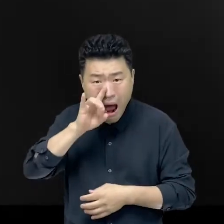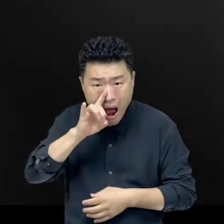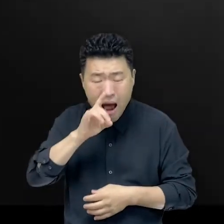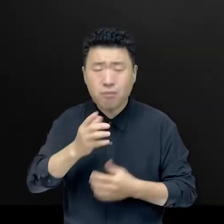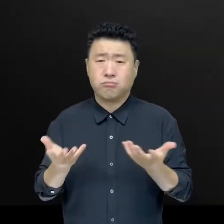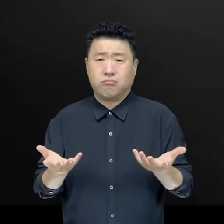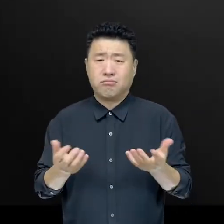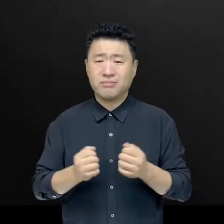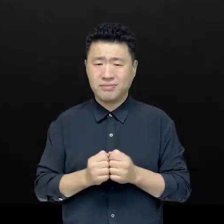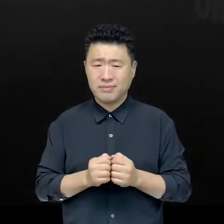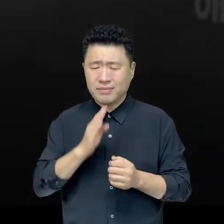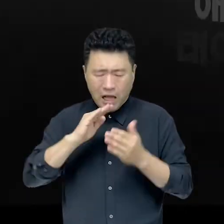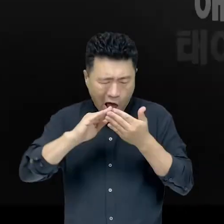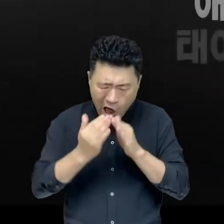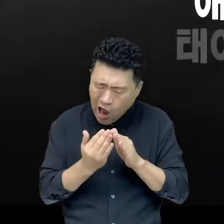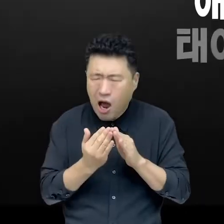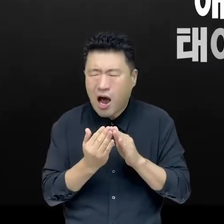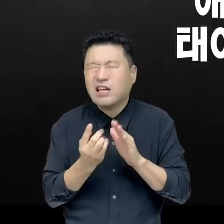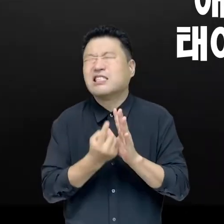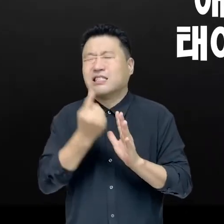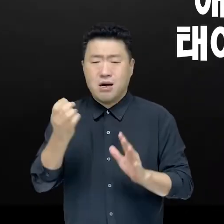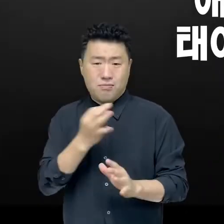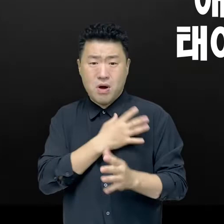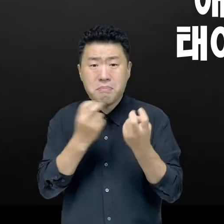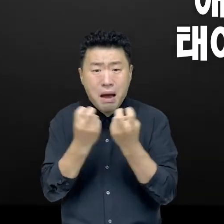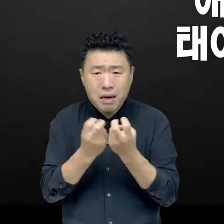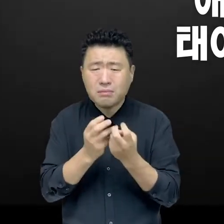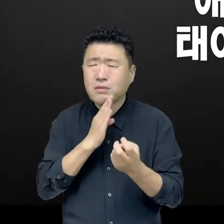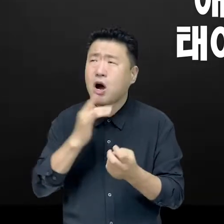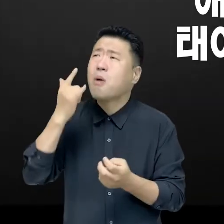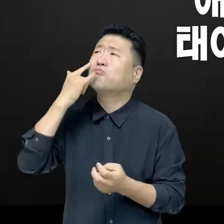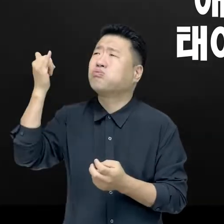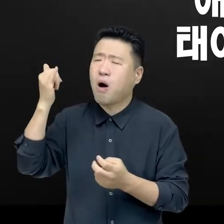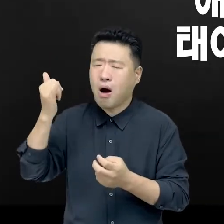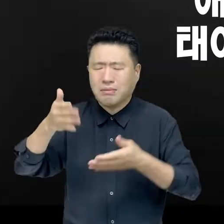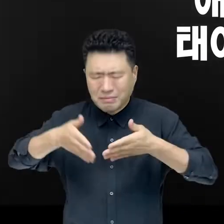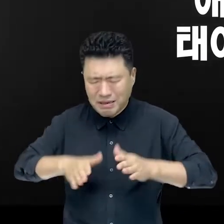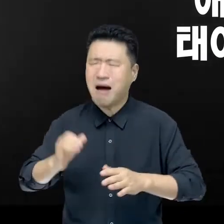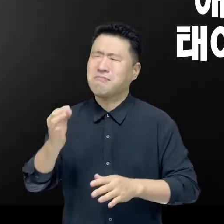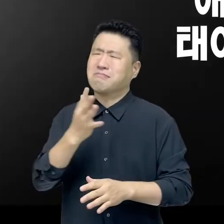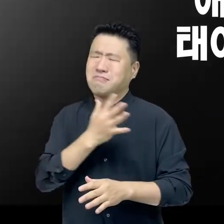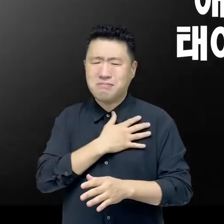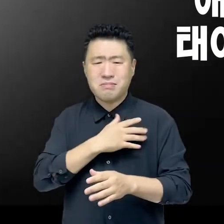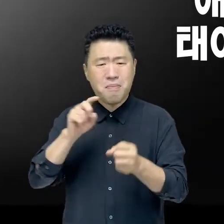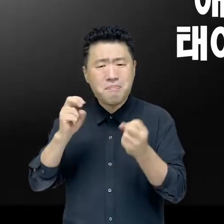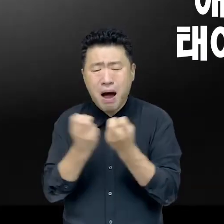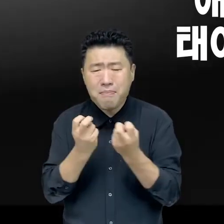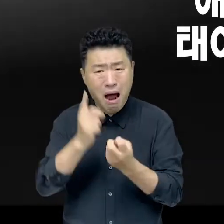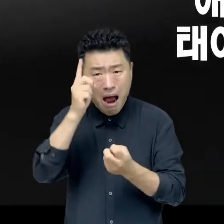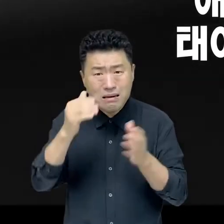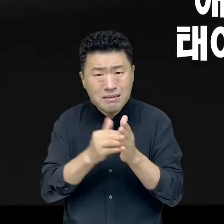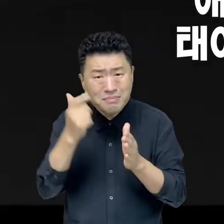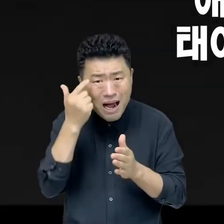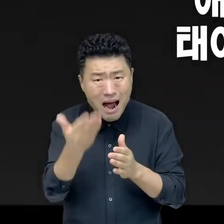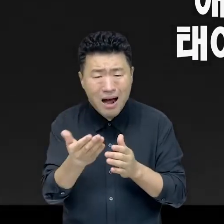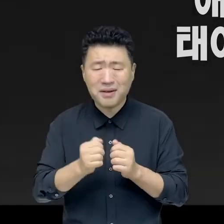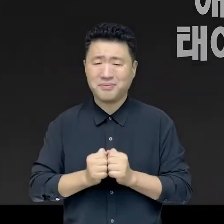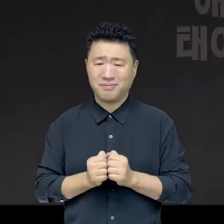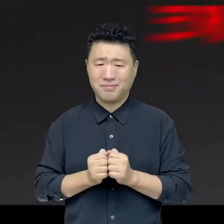없다면 가난에서 벗어나는 유일한 길이 애초에 부자 부모 밑에서 태어나는 방법밖에